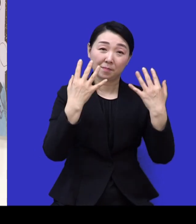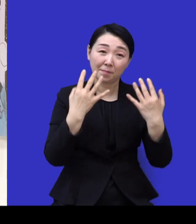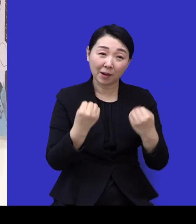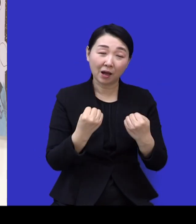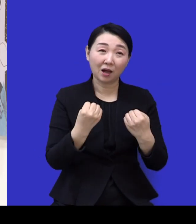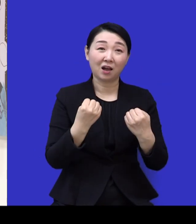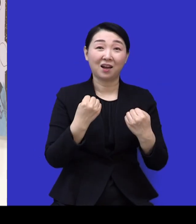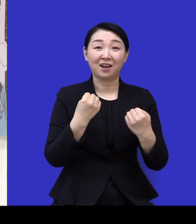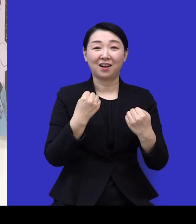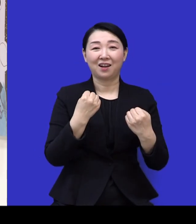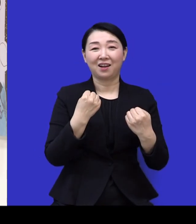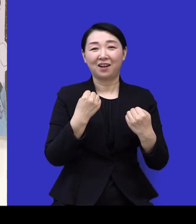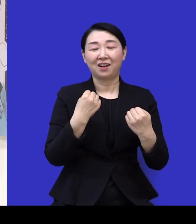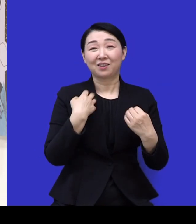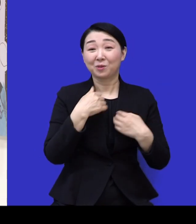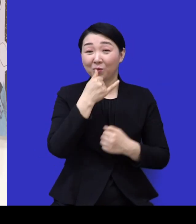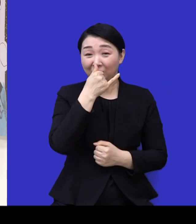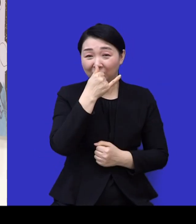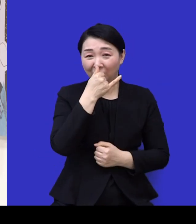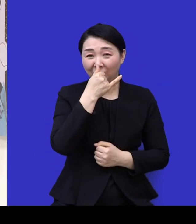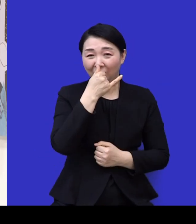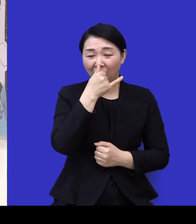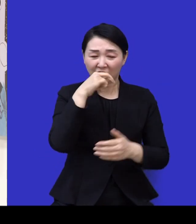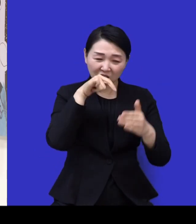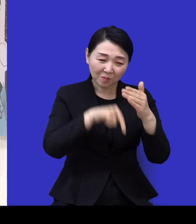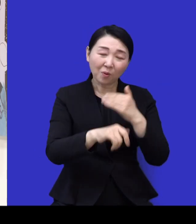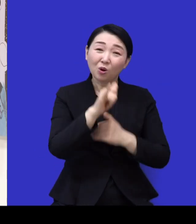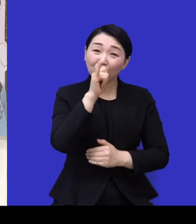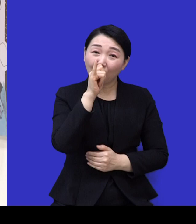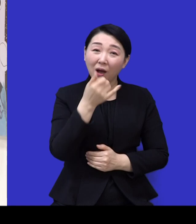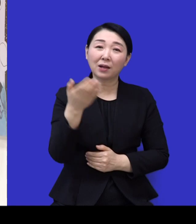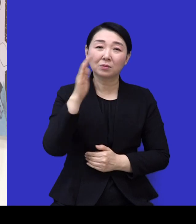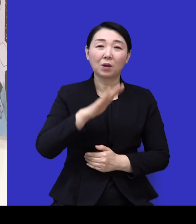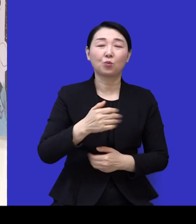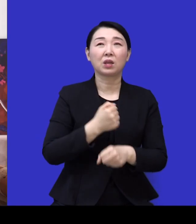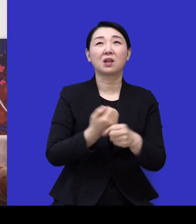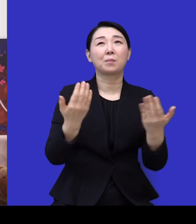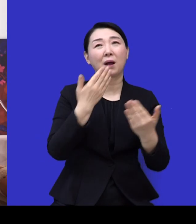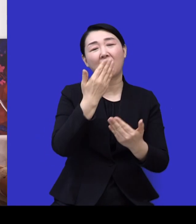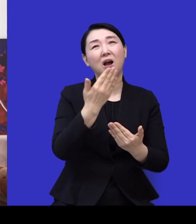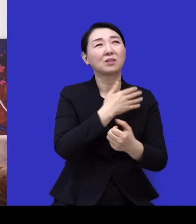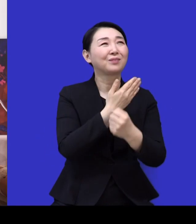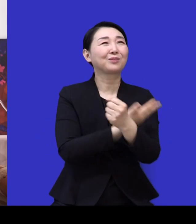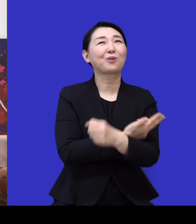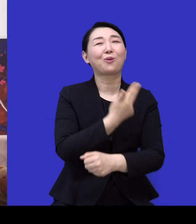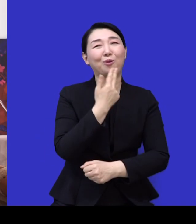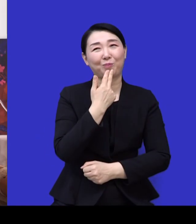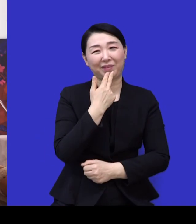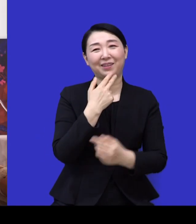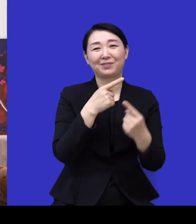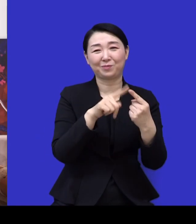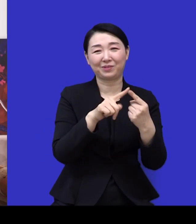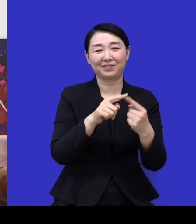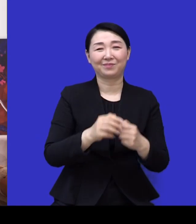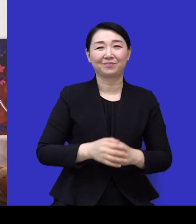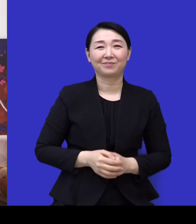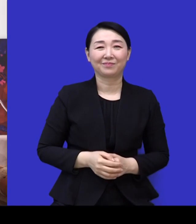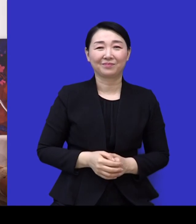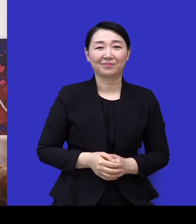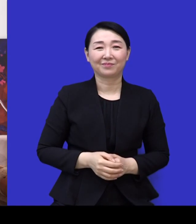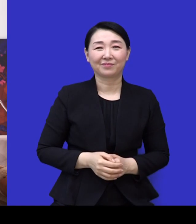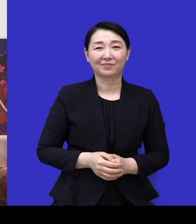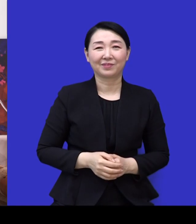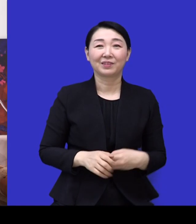깊어질수록 우리가 할 수 있는 일은 정말 여전히 없다 이런 생각이 일단 첫 번째 들고요. 예. 그래서